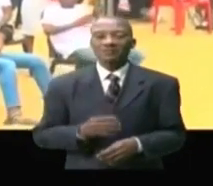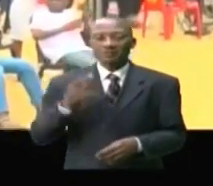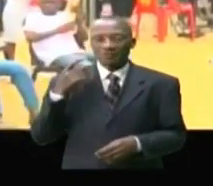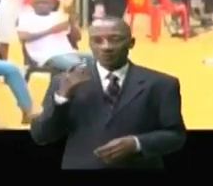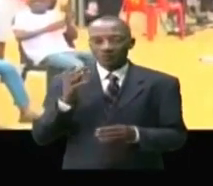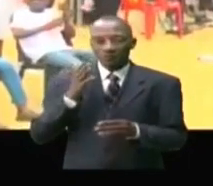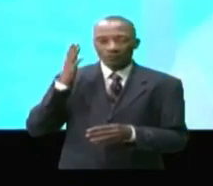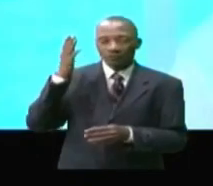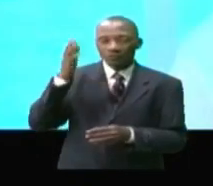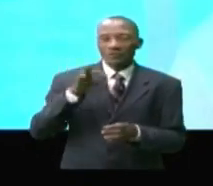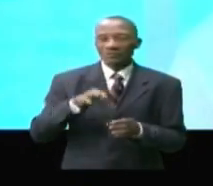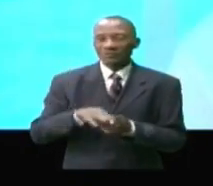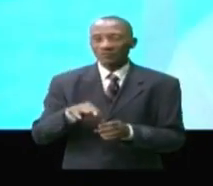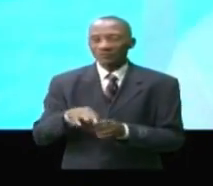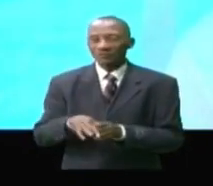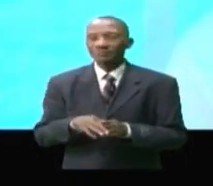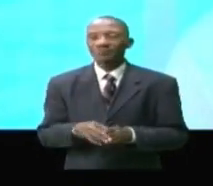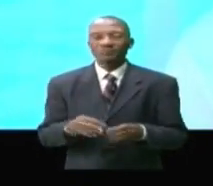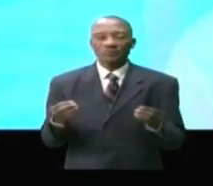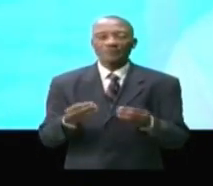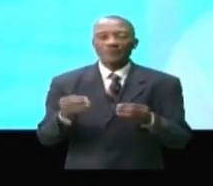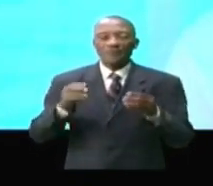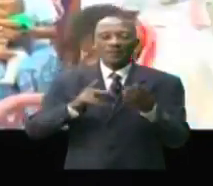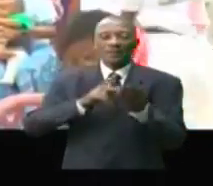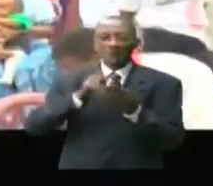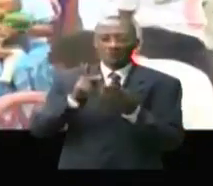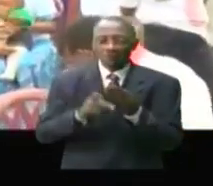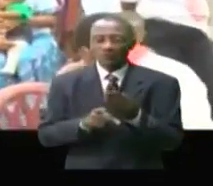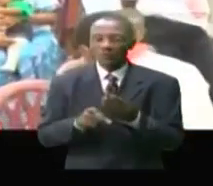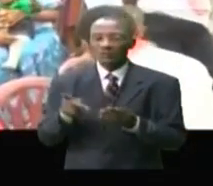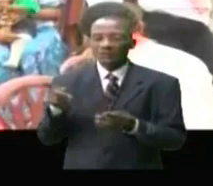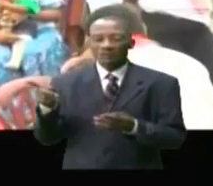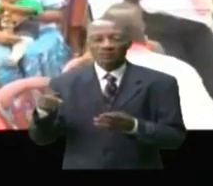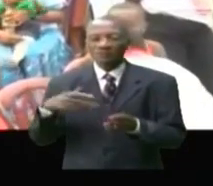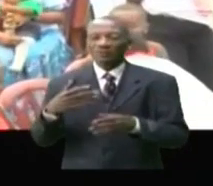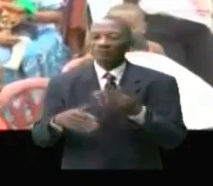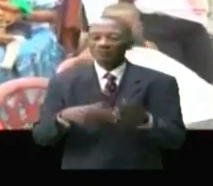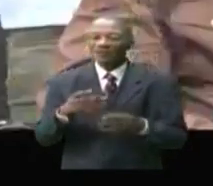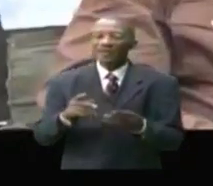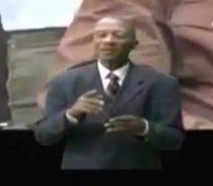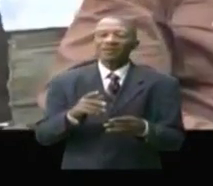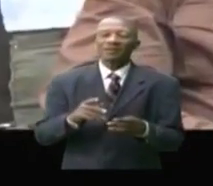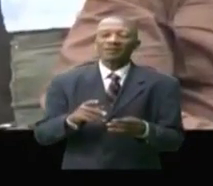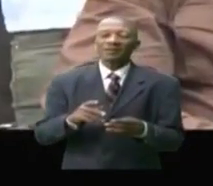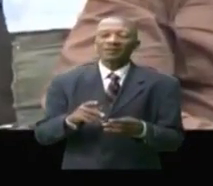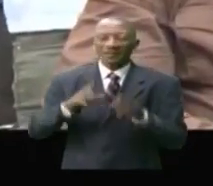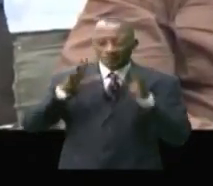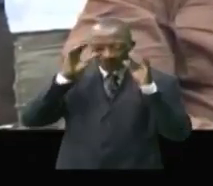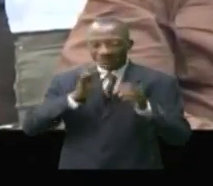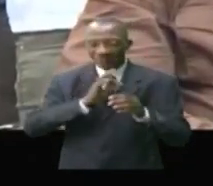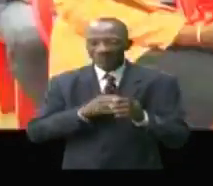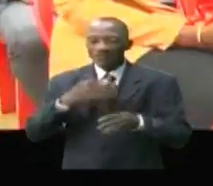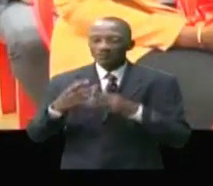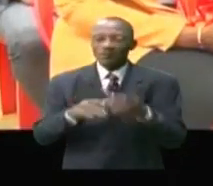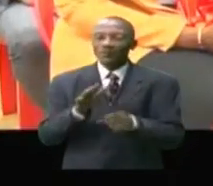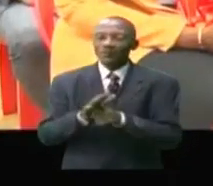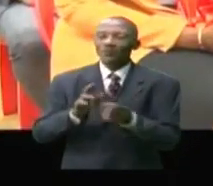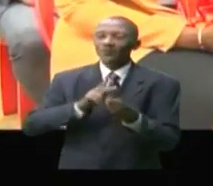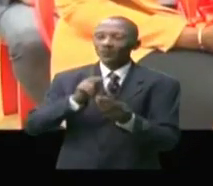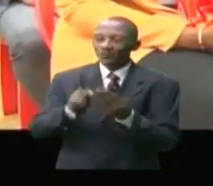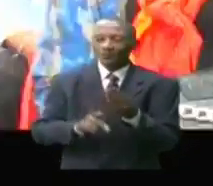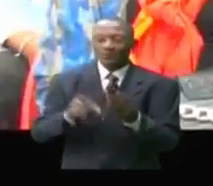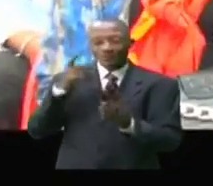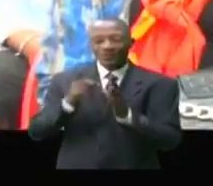des projets du chef de l'État, notamment le développement des 145 territoires qui portent déjà ses fruits dans